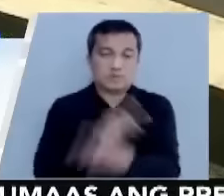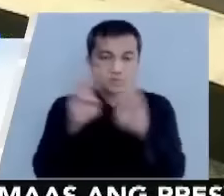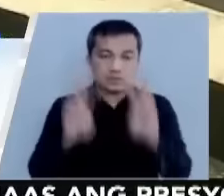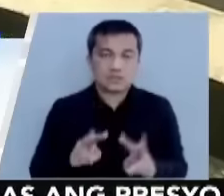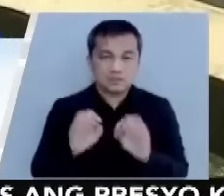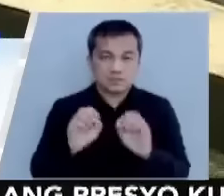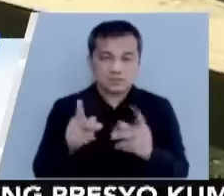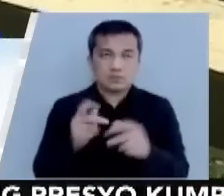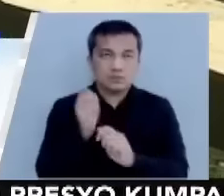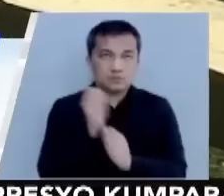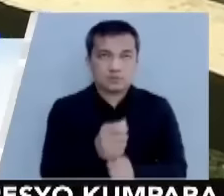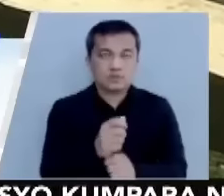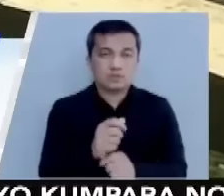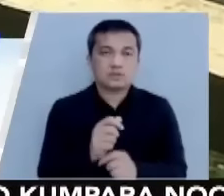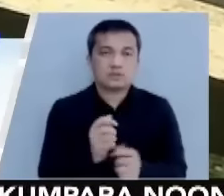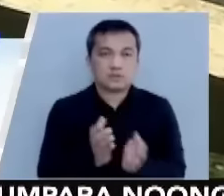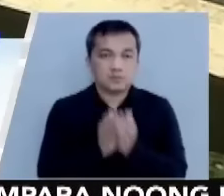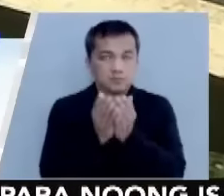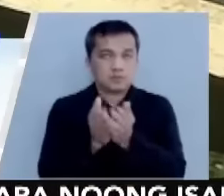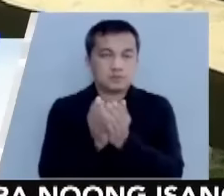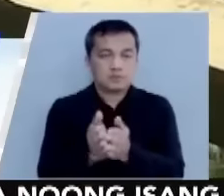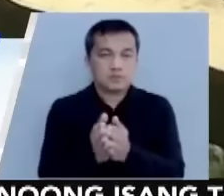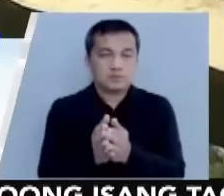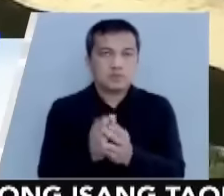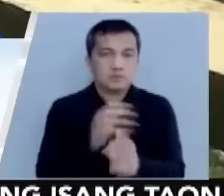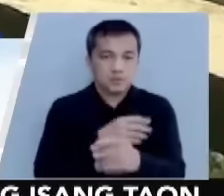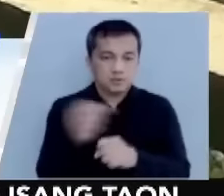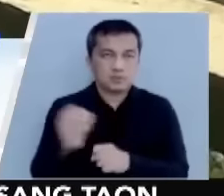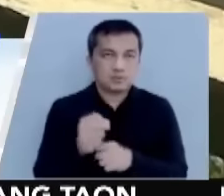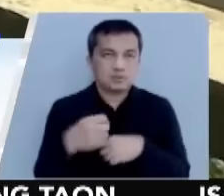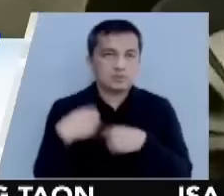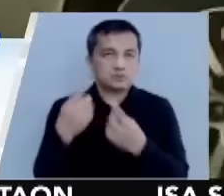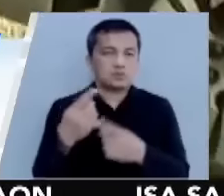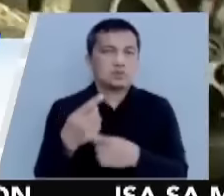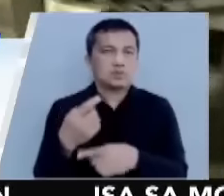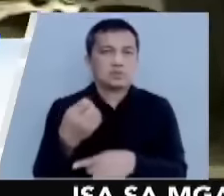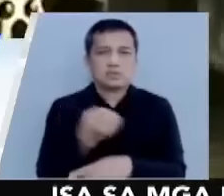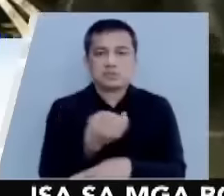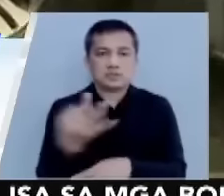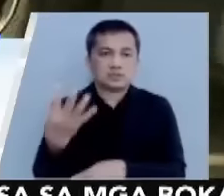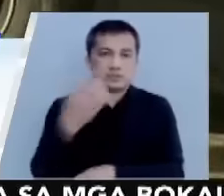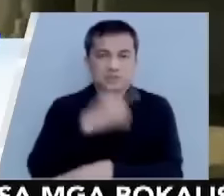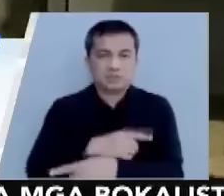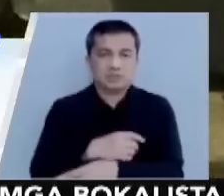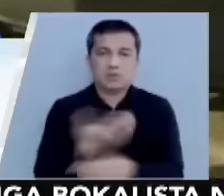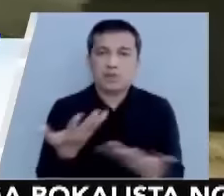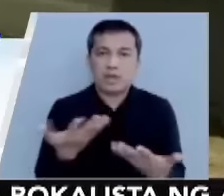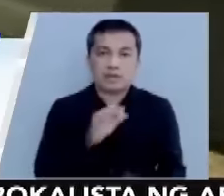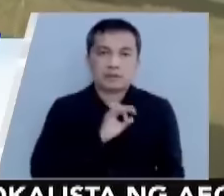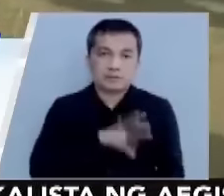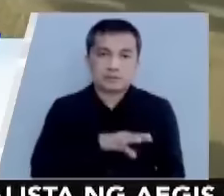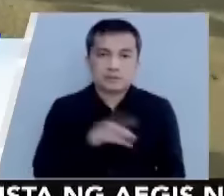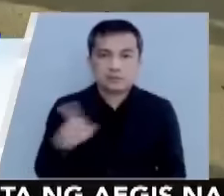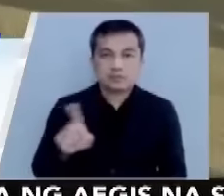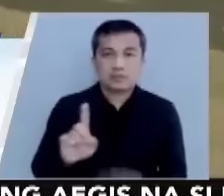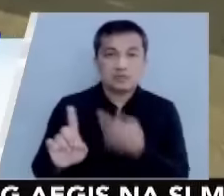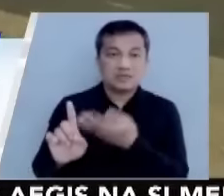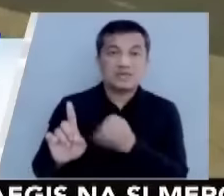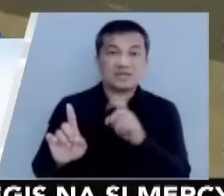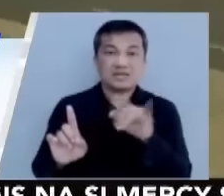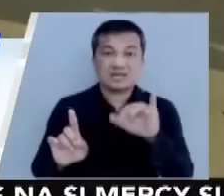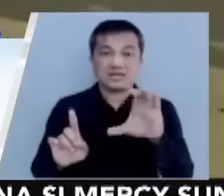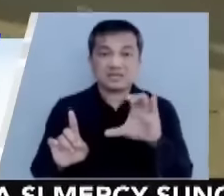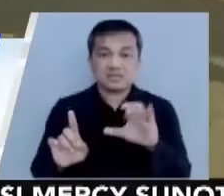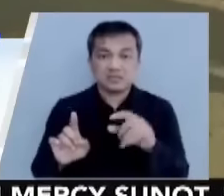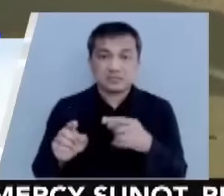muling pumalaot at makabawi makaraan ng ilang araw na walang kita. Lalo na para sa tulad ni Eric na tanging inaasahan